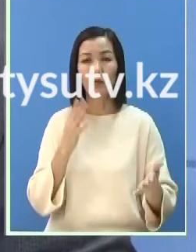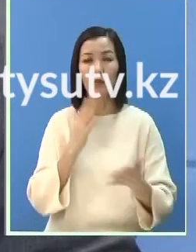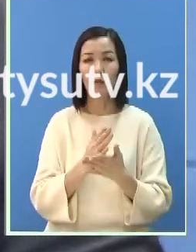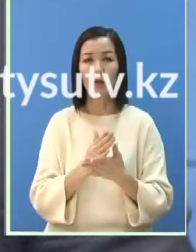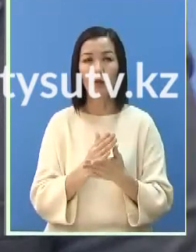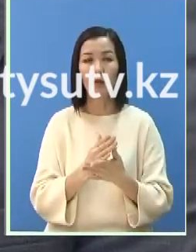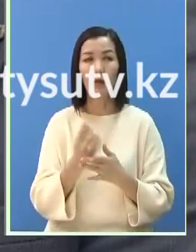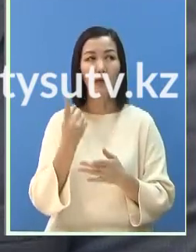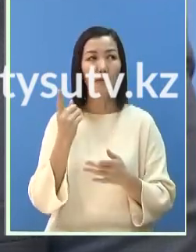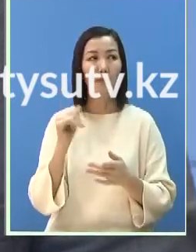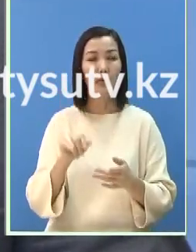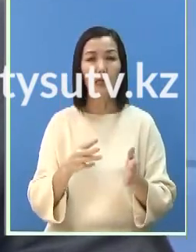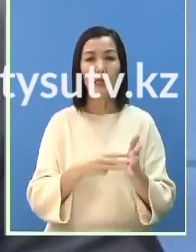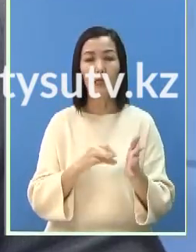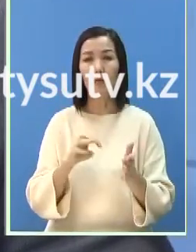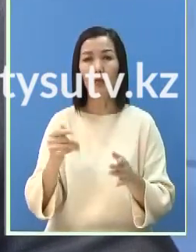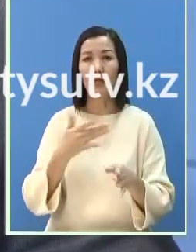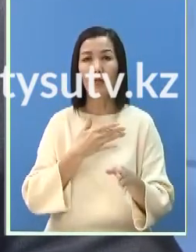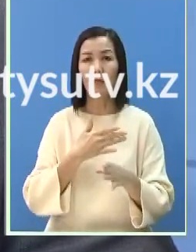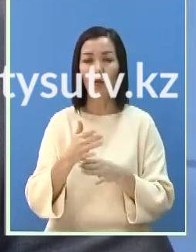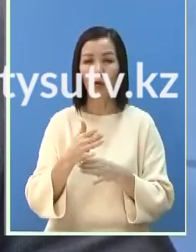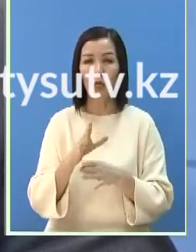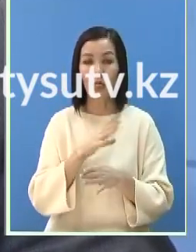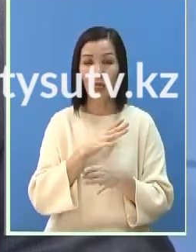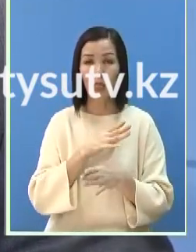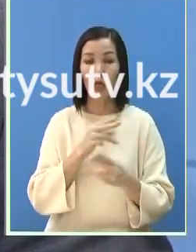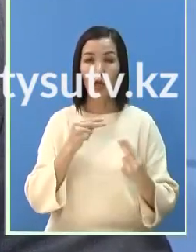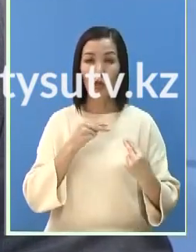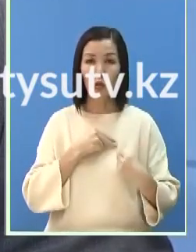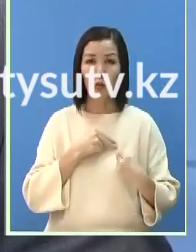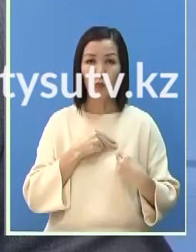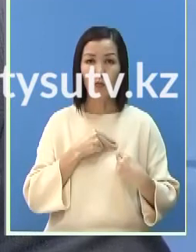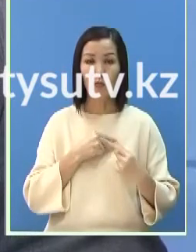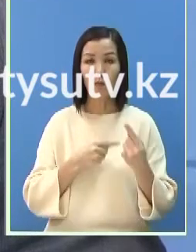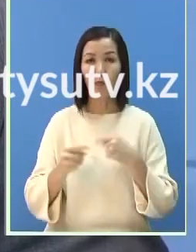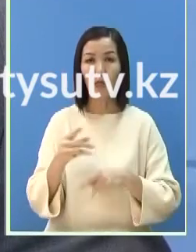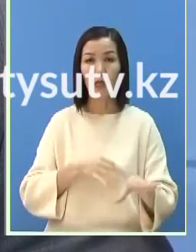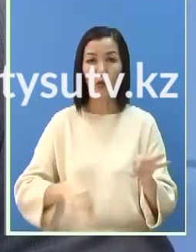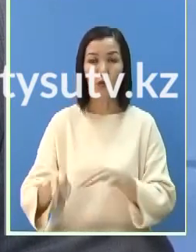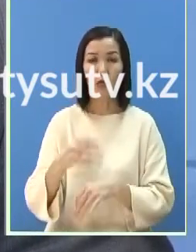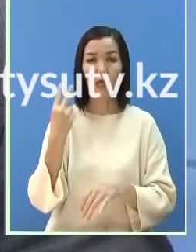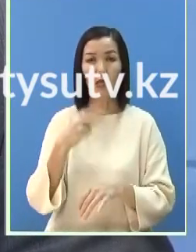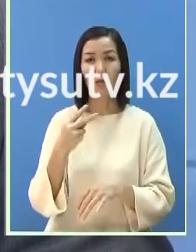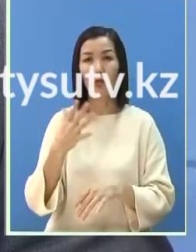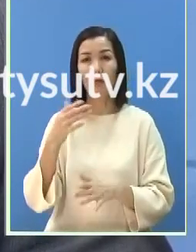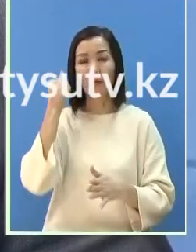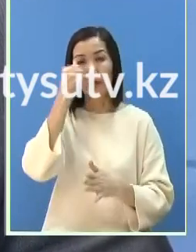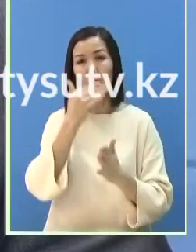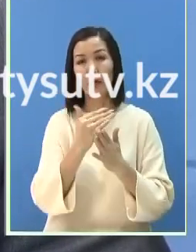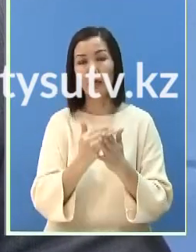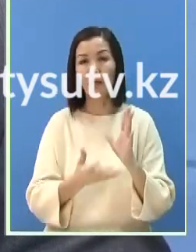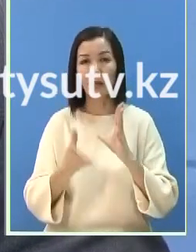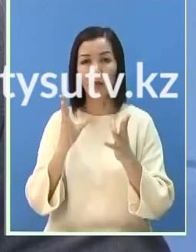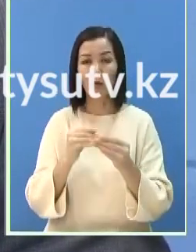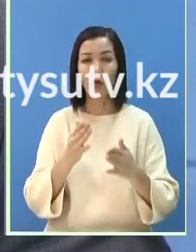кезекте 1,8 миллиард қаражат қарастырылған. Жұмыс жаңағы бизнес жол картасы 2025 бағдарламасы бойынша